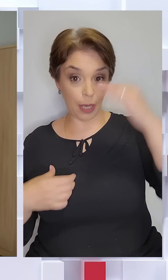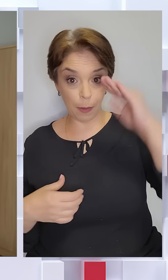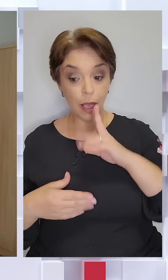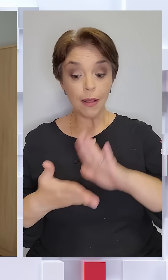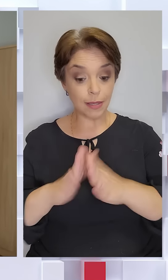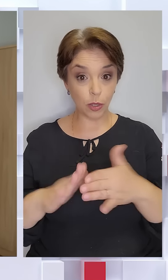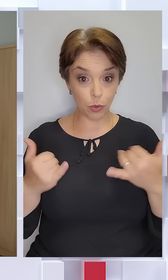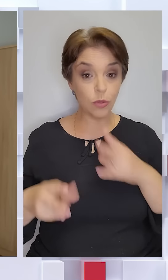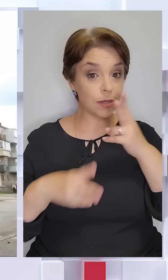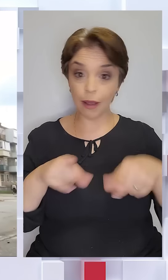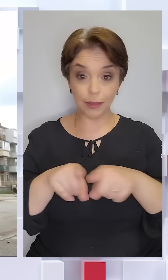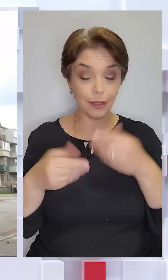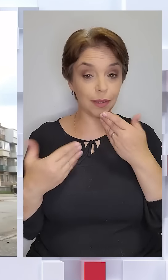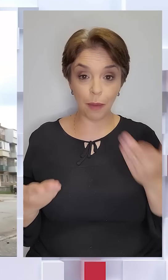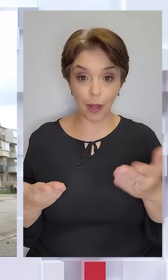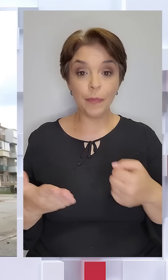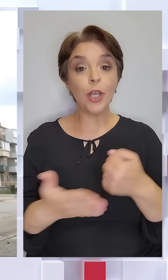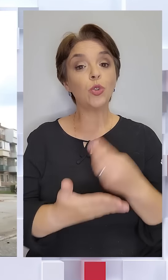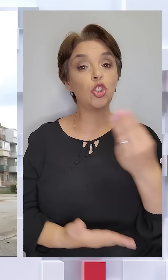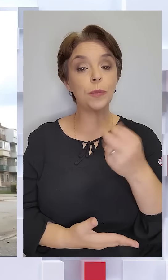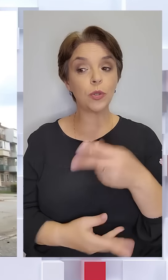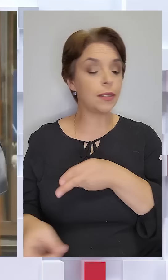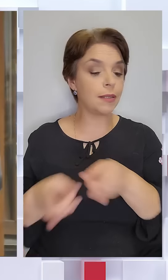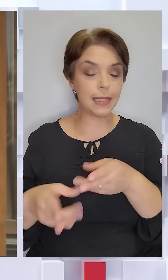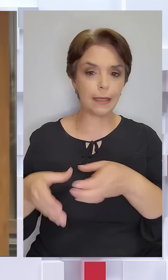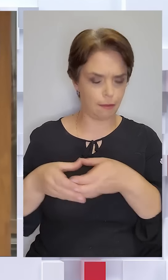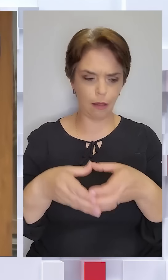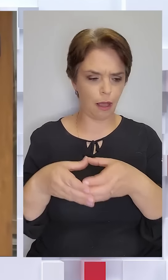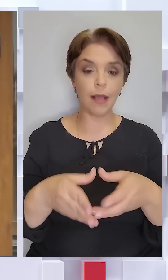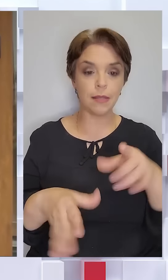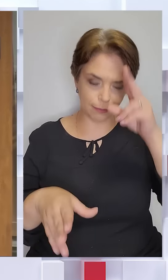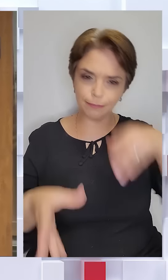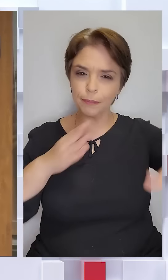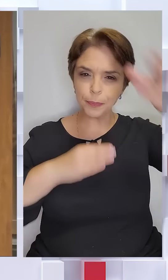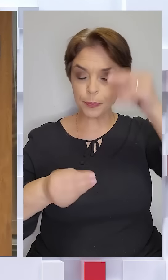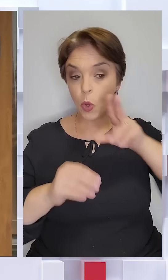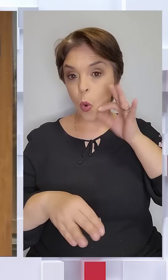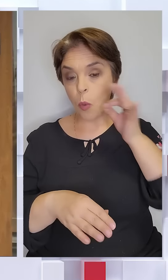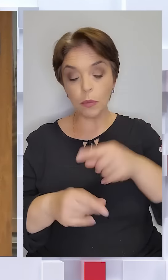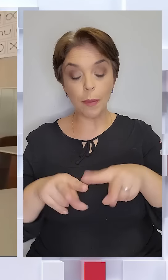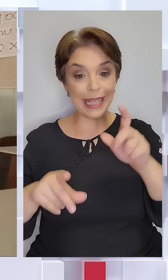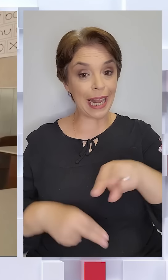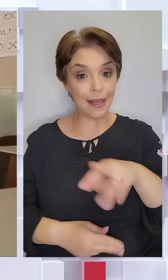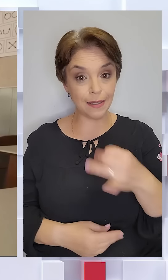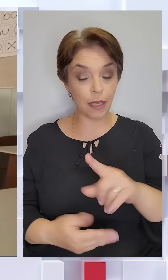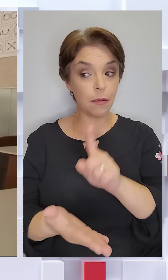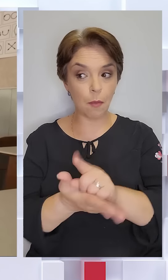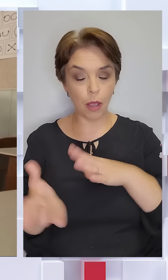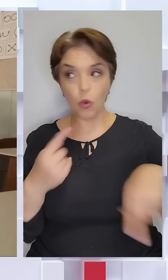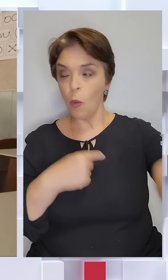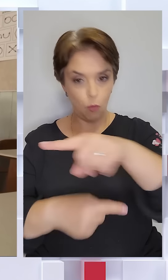але станом сьогодні скарг їх немає. До Шептицького нині їздять делегації переймати досвід, бо подібні ліцеї тепер мають